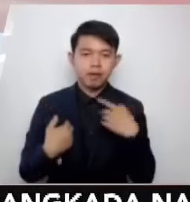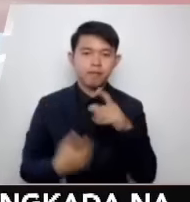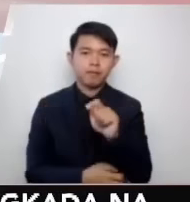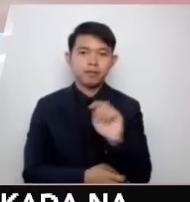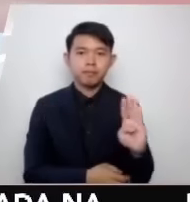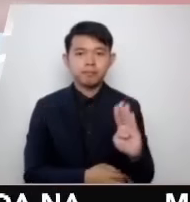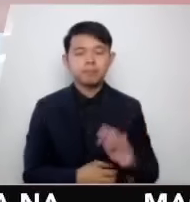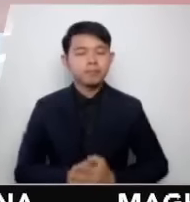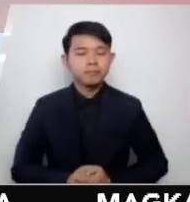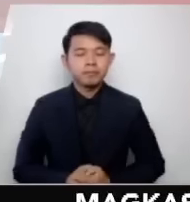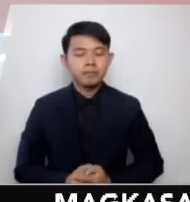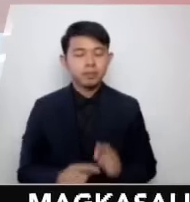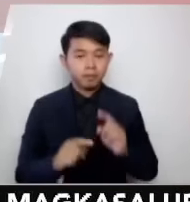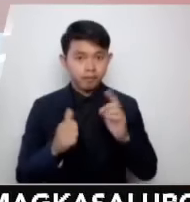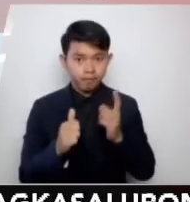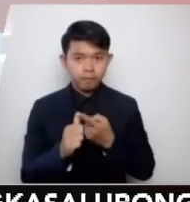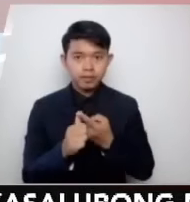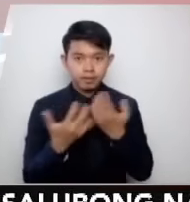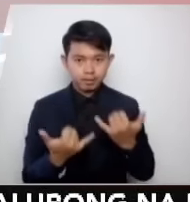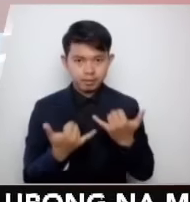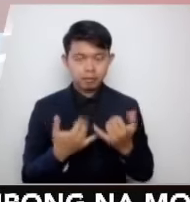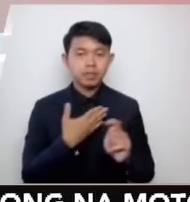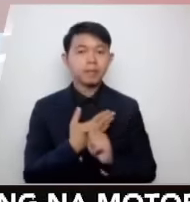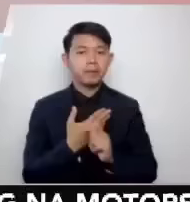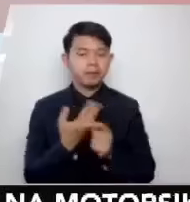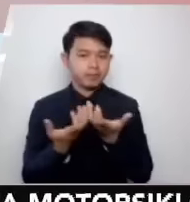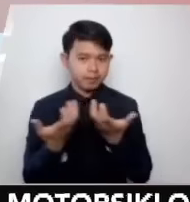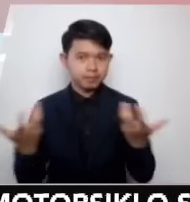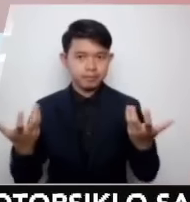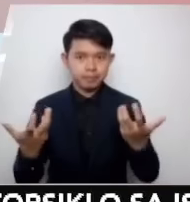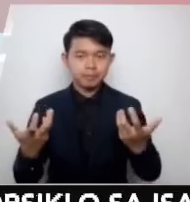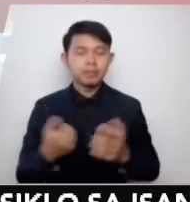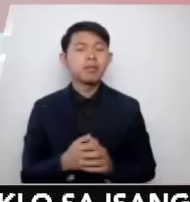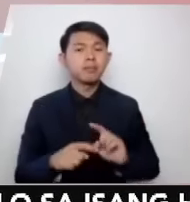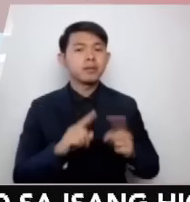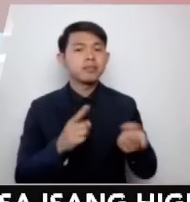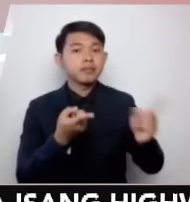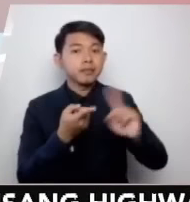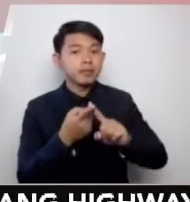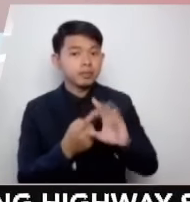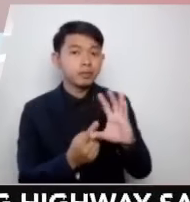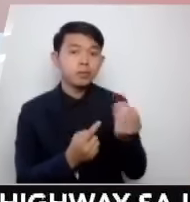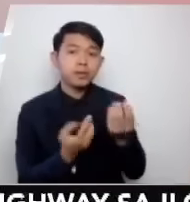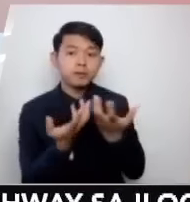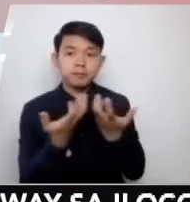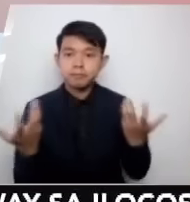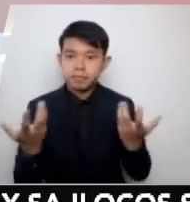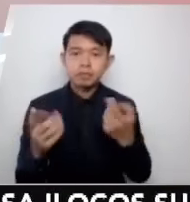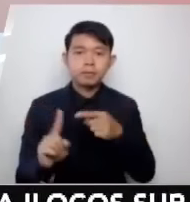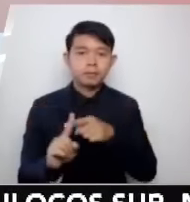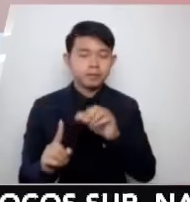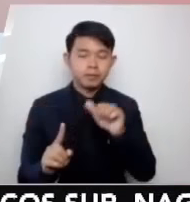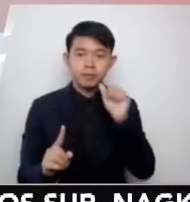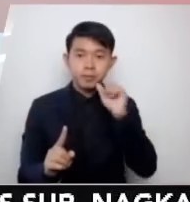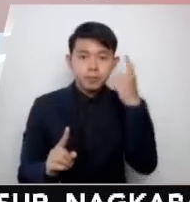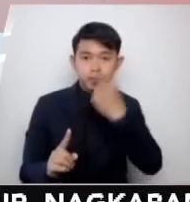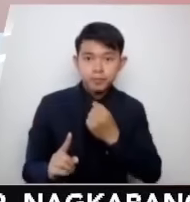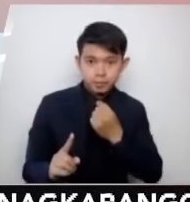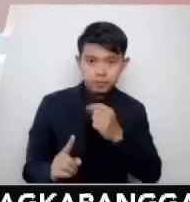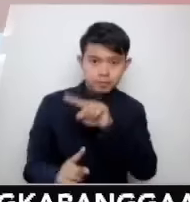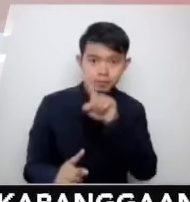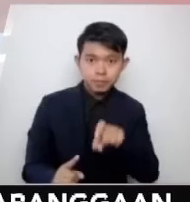siya. At ang tanong, hanggang kailan siya magiging isolated? Just in case na, pending yung testing niya.